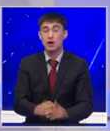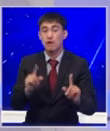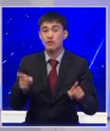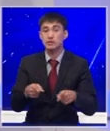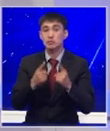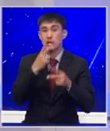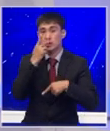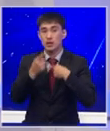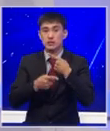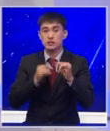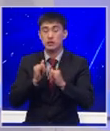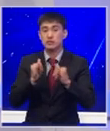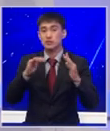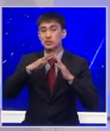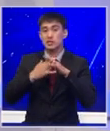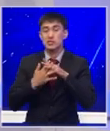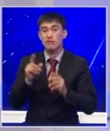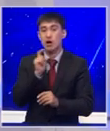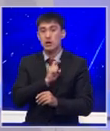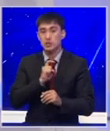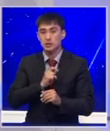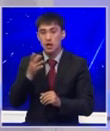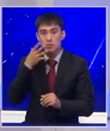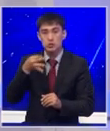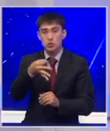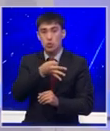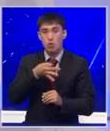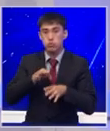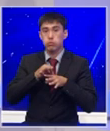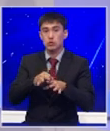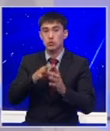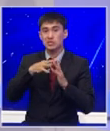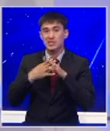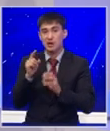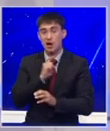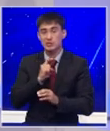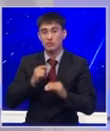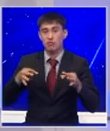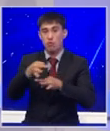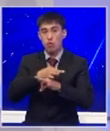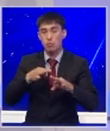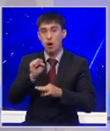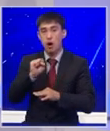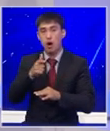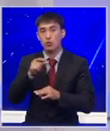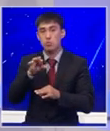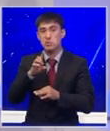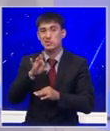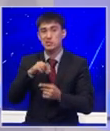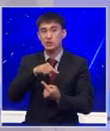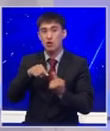возобновление традиции в развитии сельского хозяйства в Алматинской области прошел Сельскохозяйственный форум